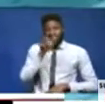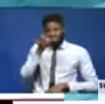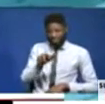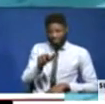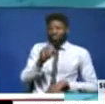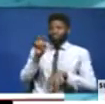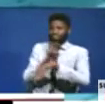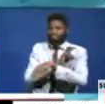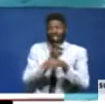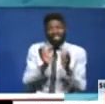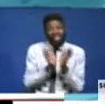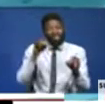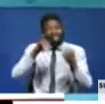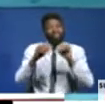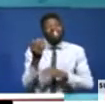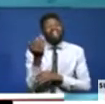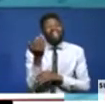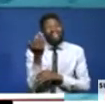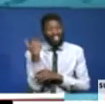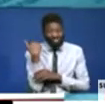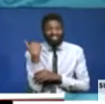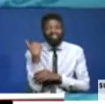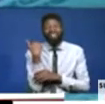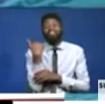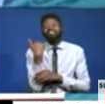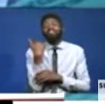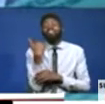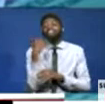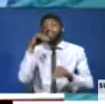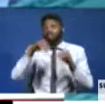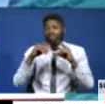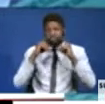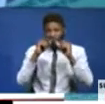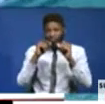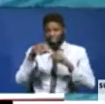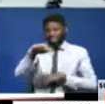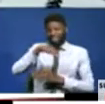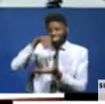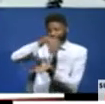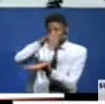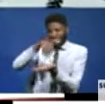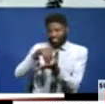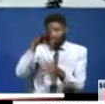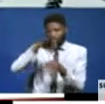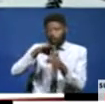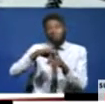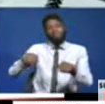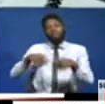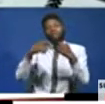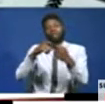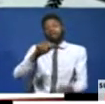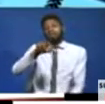uliopita ameiambia mahakama kwamba ghasia zilizuka katika moja ya vituo vya kupiga kura katika eneo bunge la Lagdera na